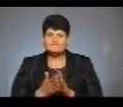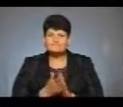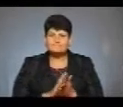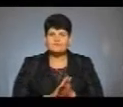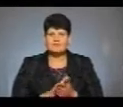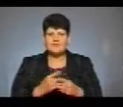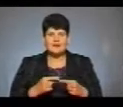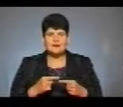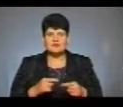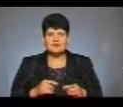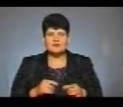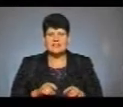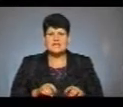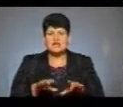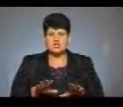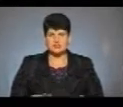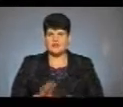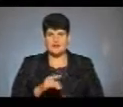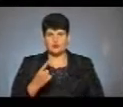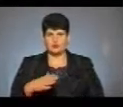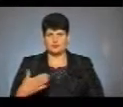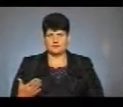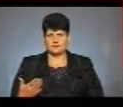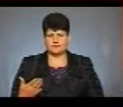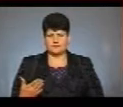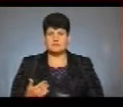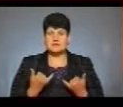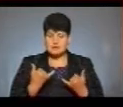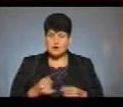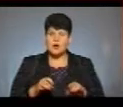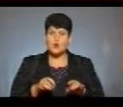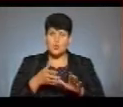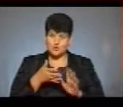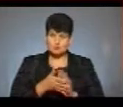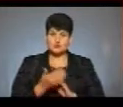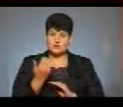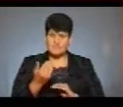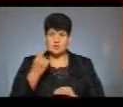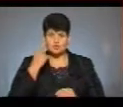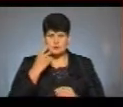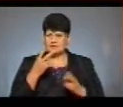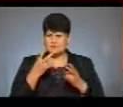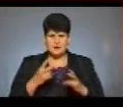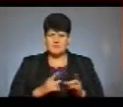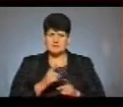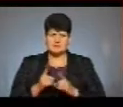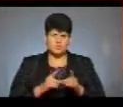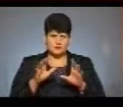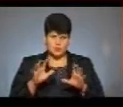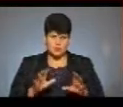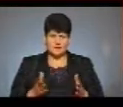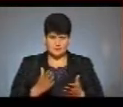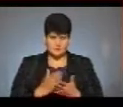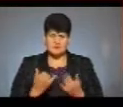варіанти рішень, а не однобокі, не односторонні. Тобто ми зараз розуміємо, що, на вашу думку, не потребує змін кодекс, який